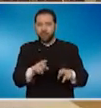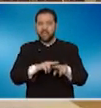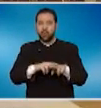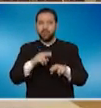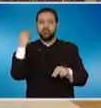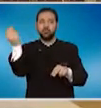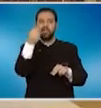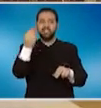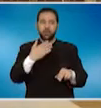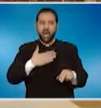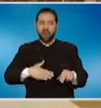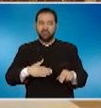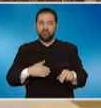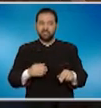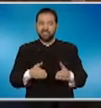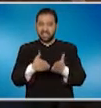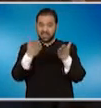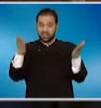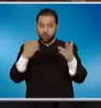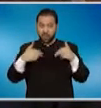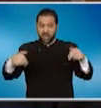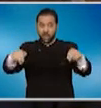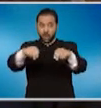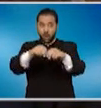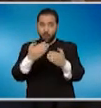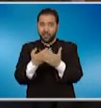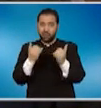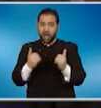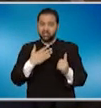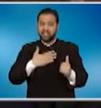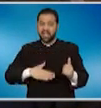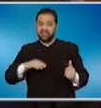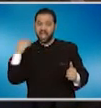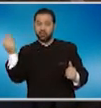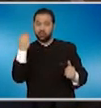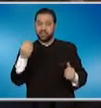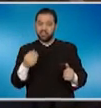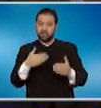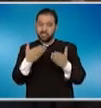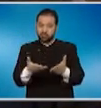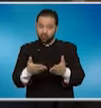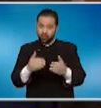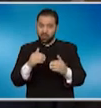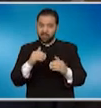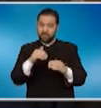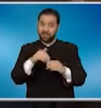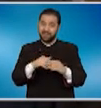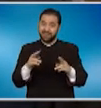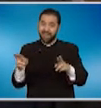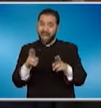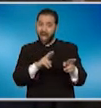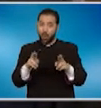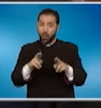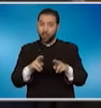lui Dumnezeu și voinței lui, pentru că asta o intenționează Dumnezeu, punerea în acord a voinței noastre umane create